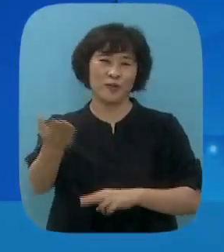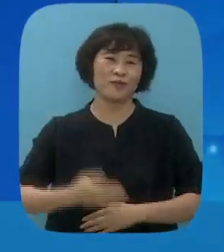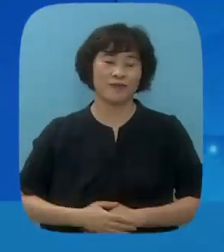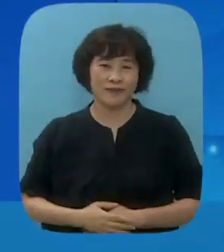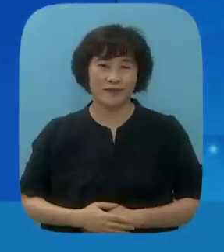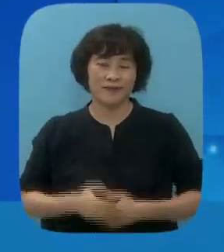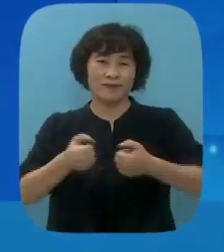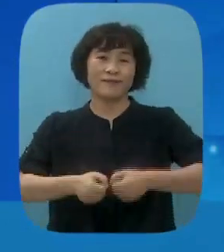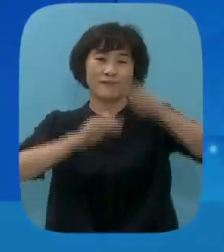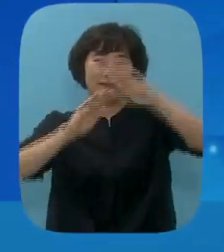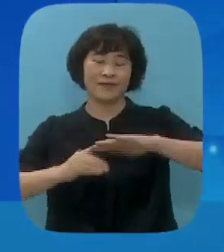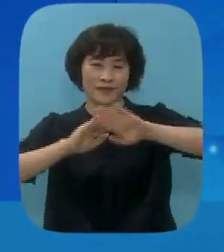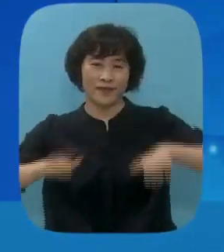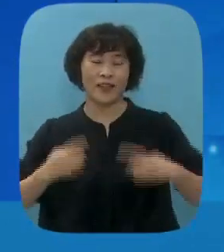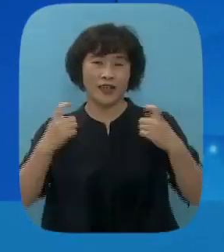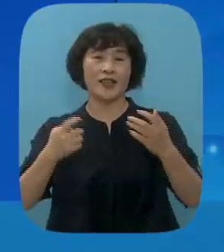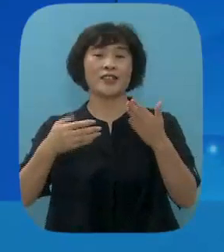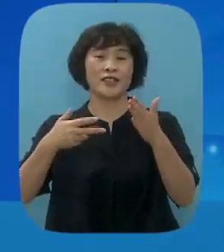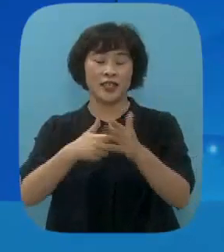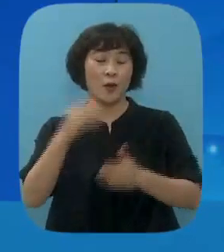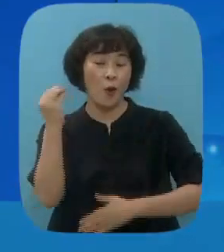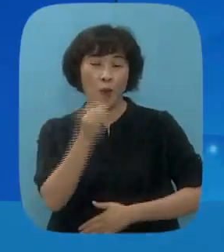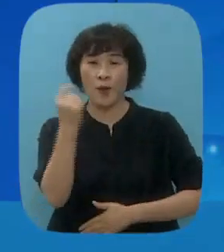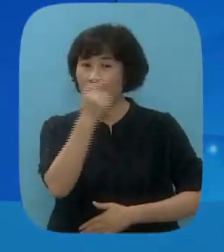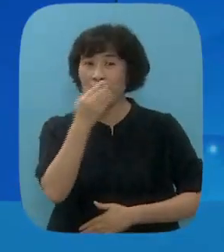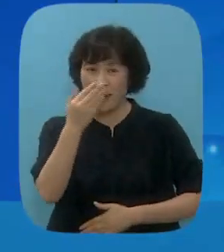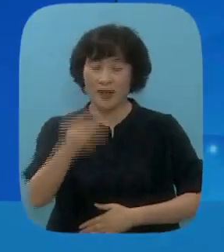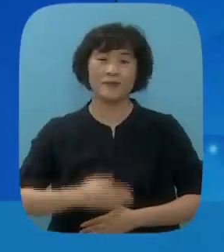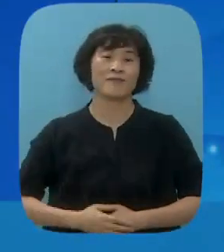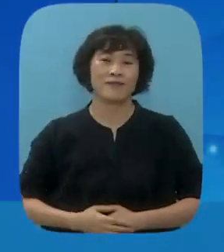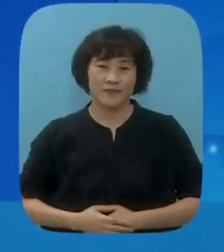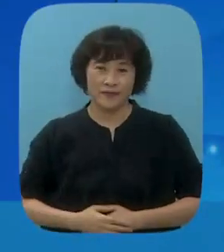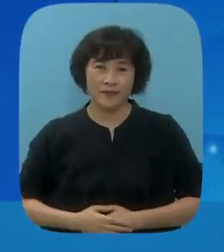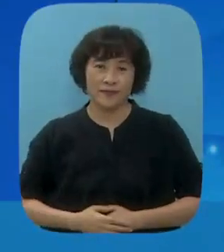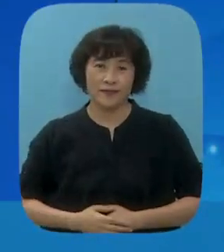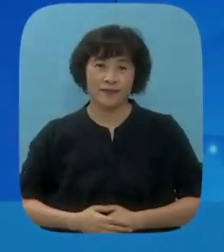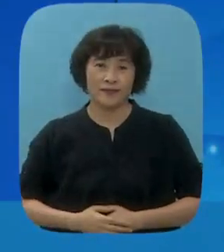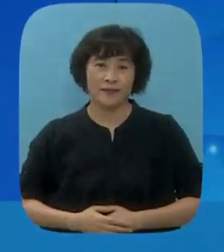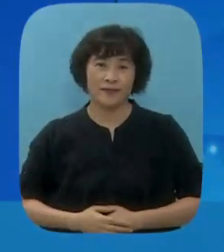줍니다. 자세한 내용은 전남관광재단 누리집에서 확인할 수 있습니다.